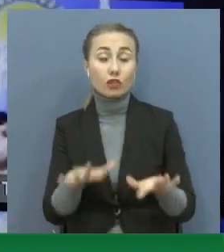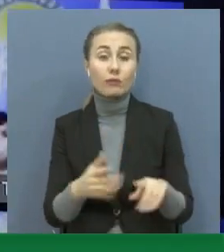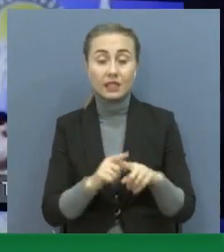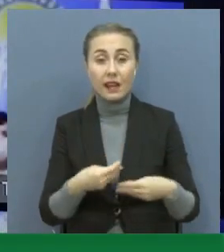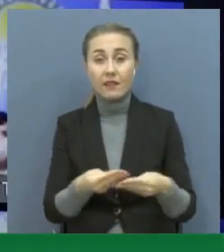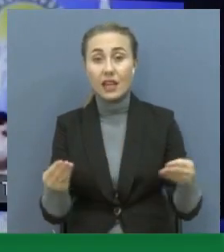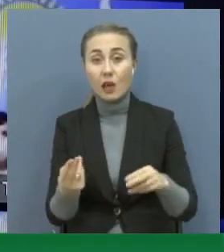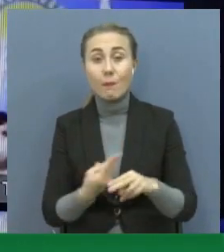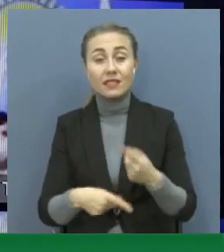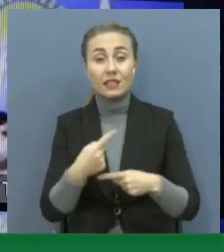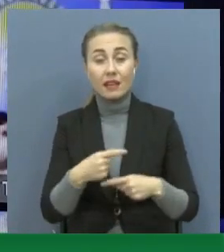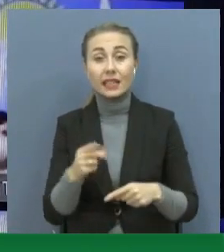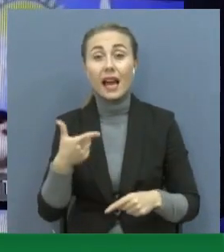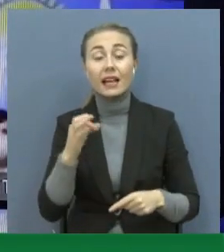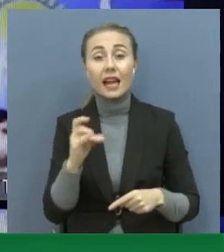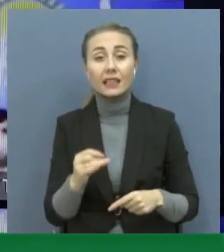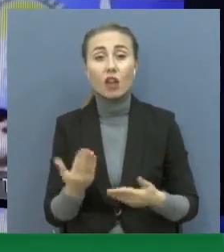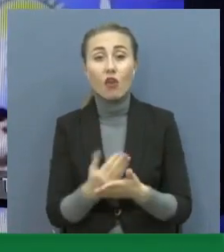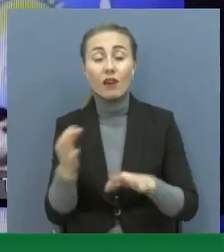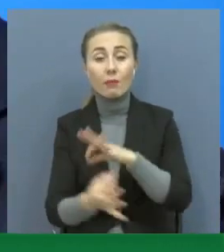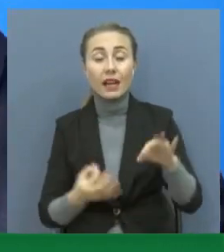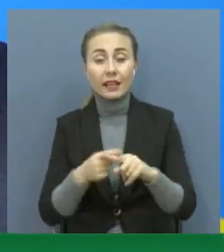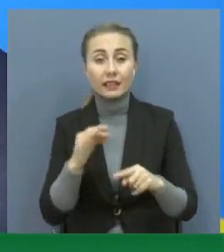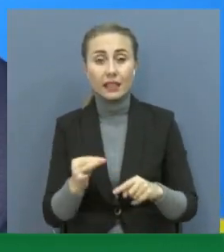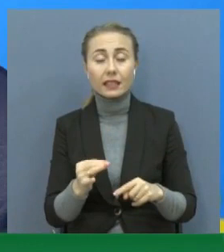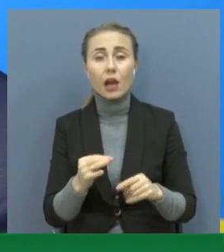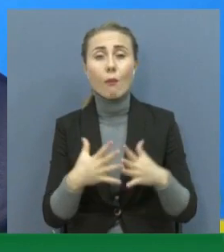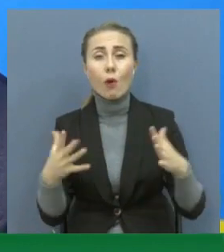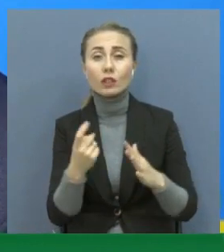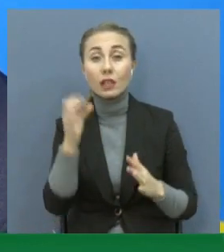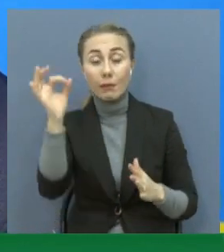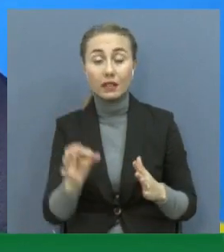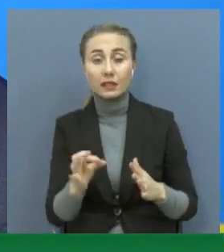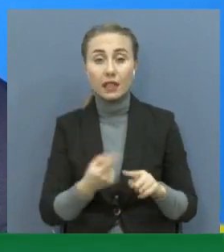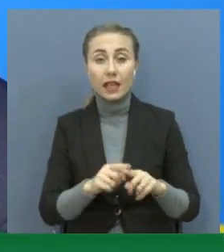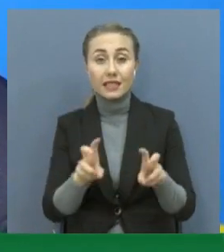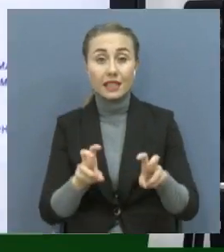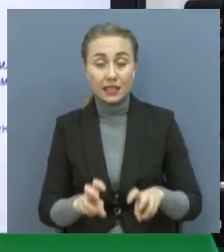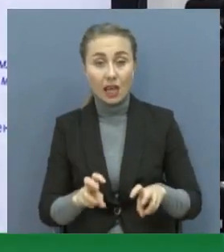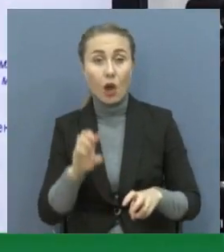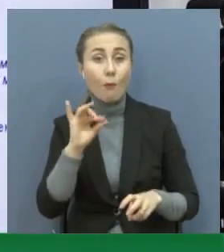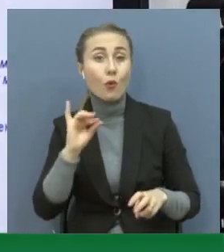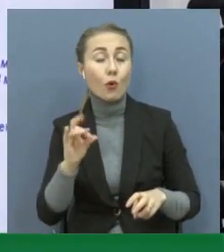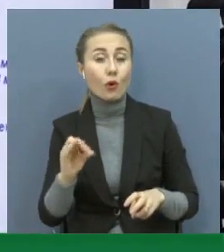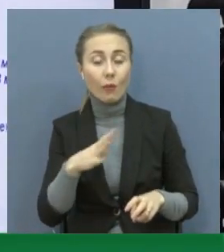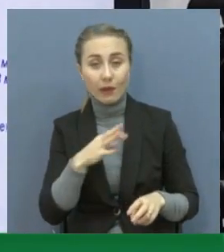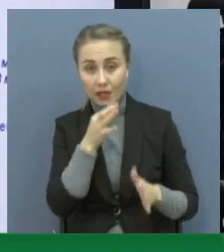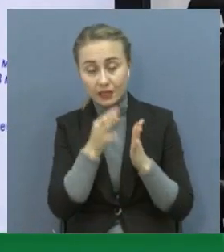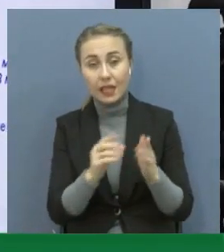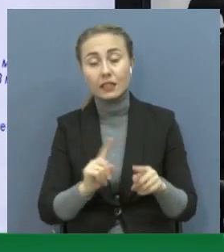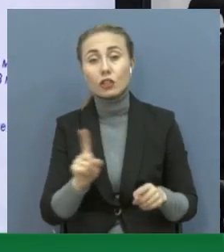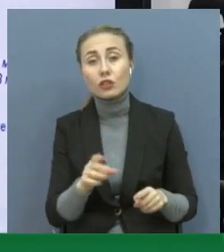А выдача безвозвратного гранта на новые проекты составила более 100%. На заседании бюро было также отмечено,